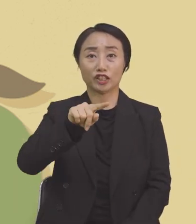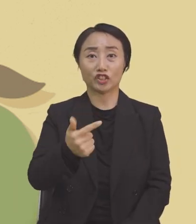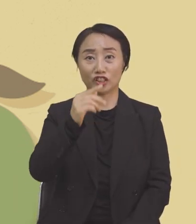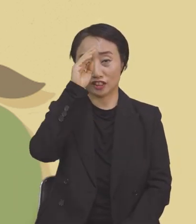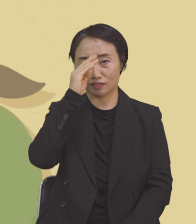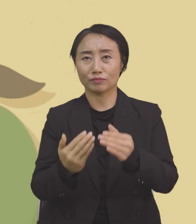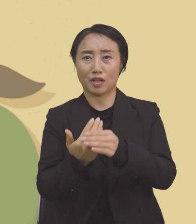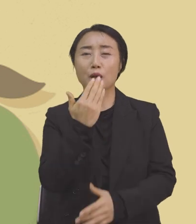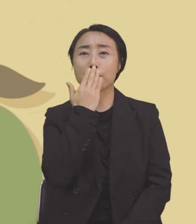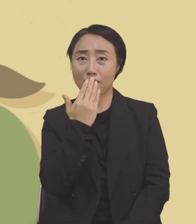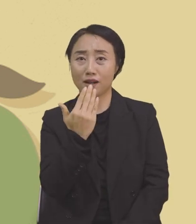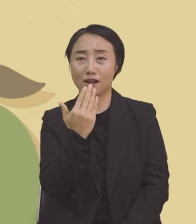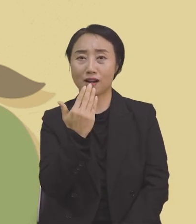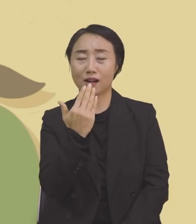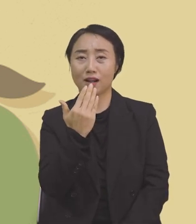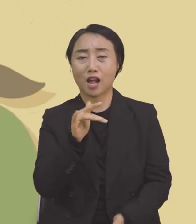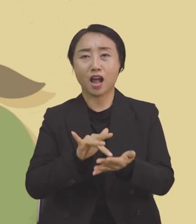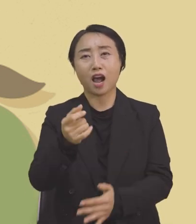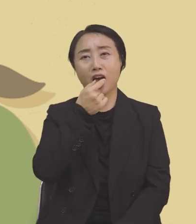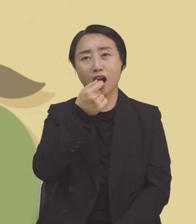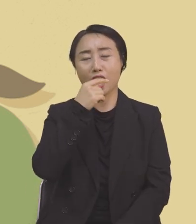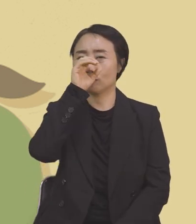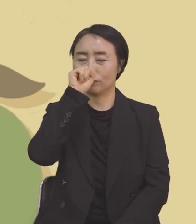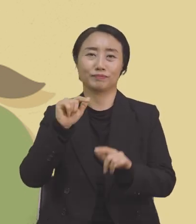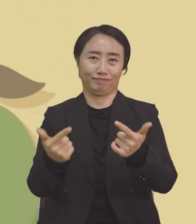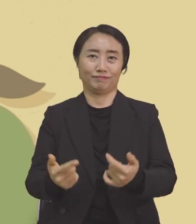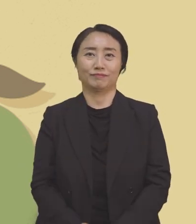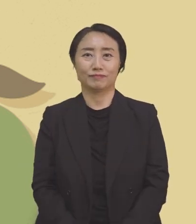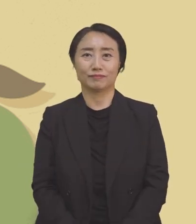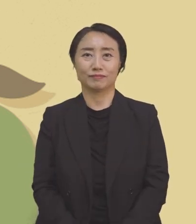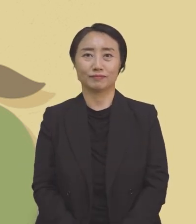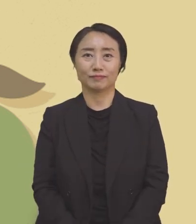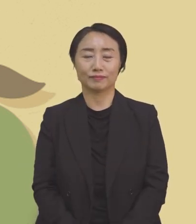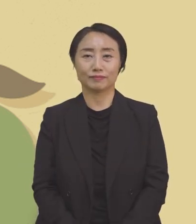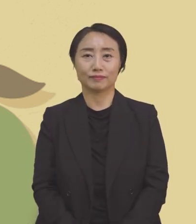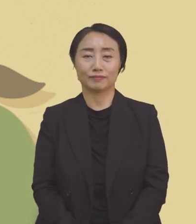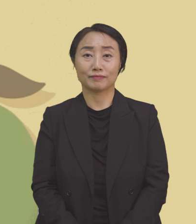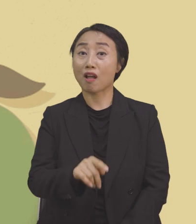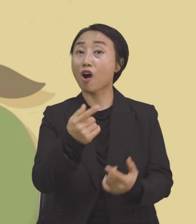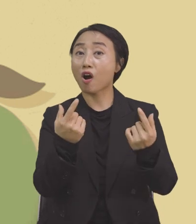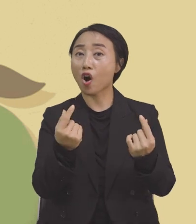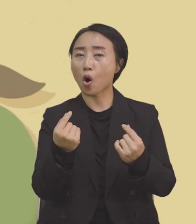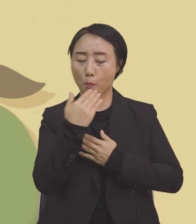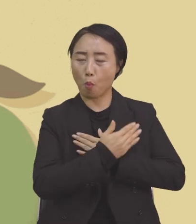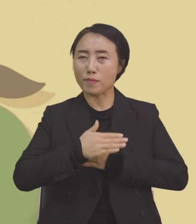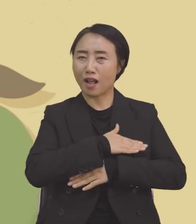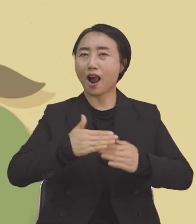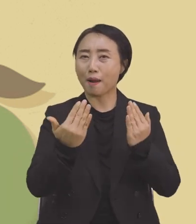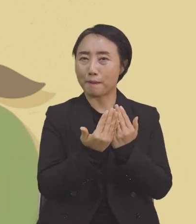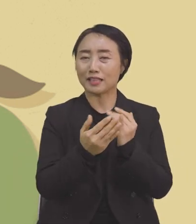잘 생길 수 있기 때문에 경구 피임약도 권장하지 않는 편입니다. 이와 같이 본인에게